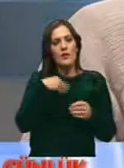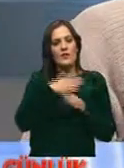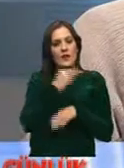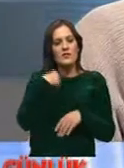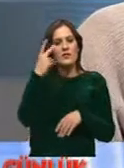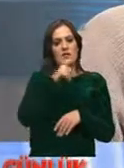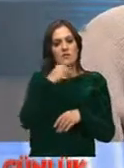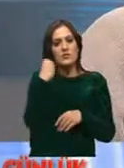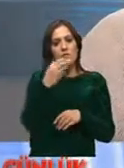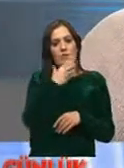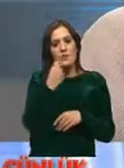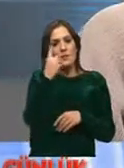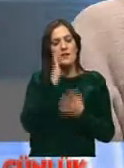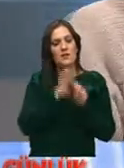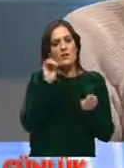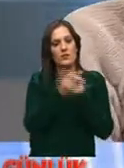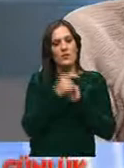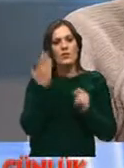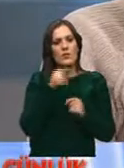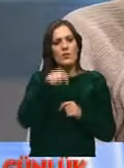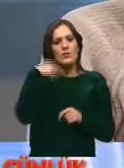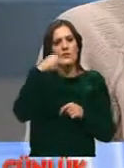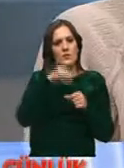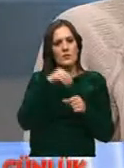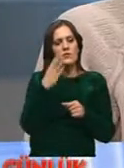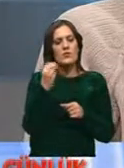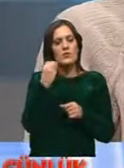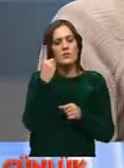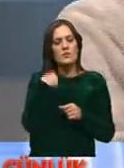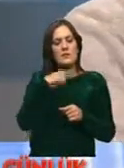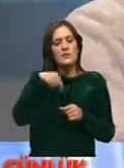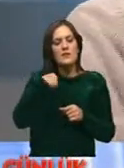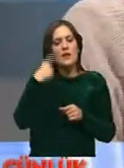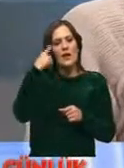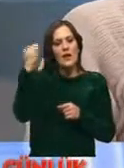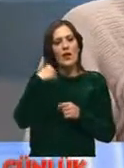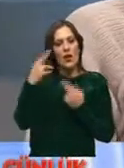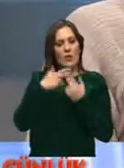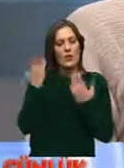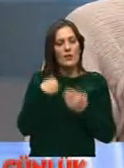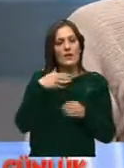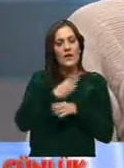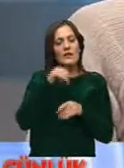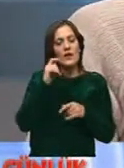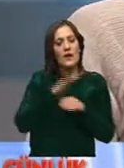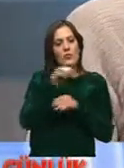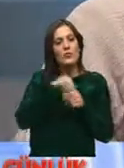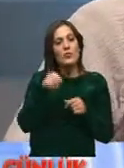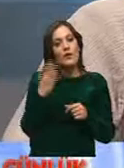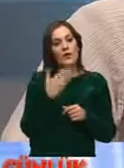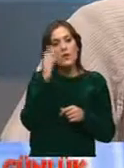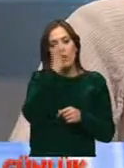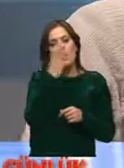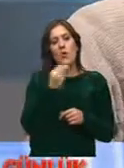Güzel de bir insana dönüşür. Aynen öyle. Evet. Tabii bu filmde çok güzel bize bir stilize bir şekilde veriliyor ama gerçek hayatta bu kadar kolay olmuyor.